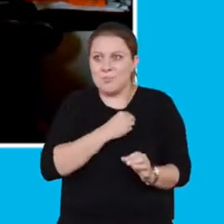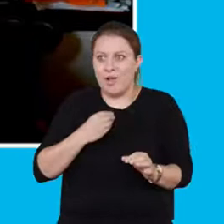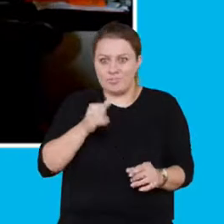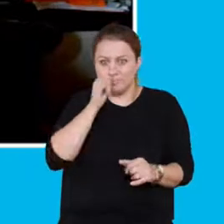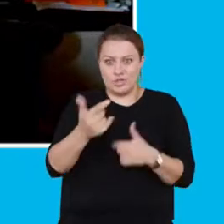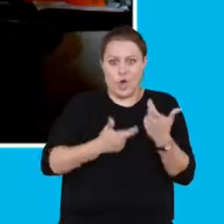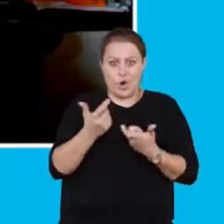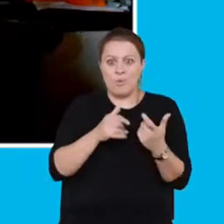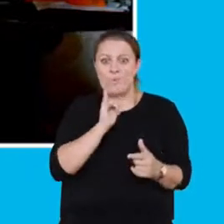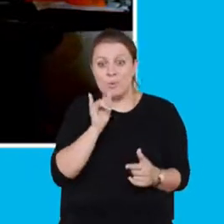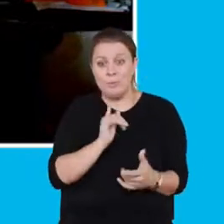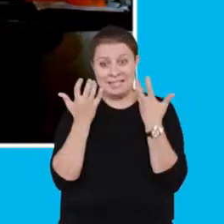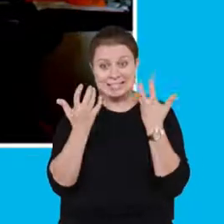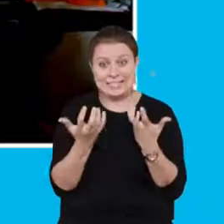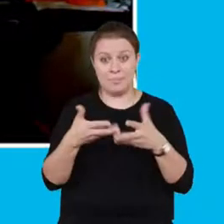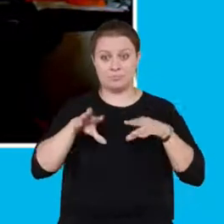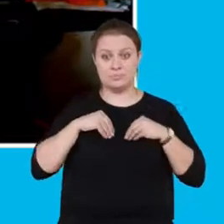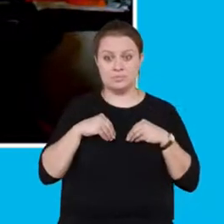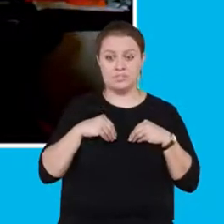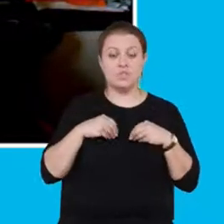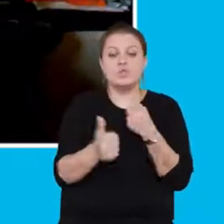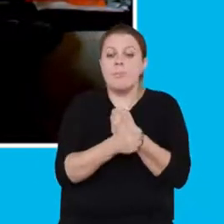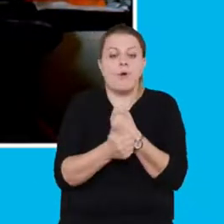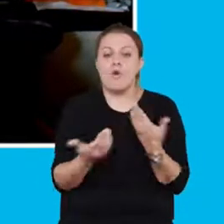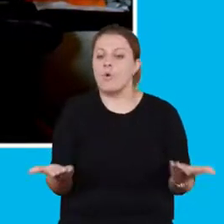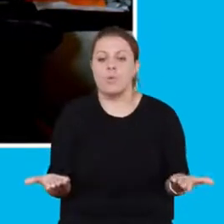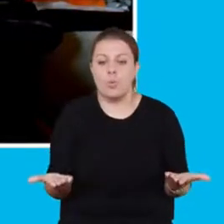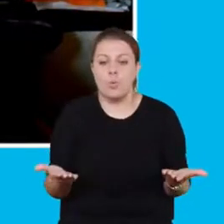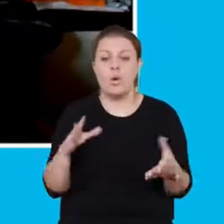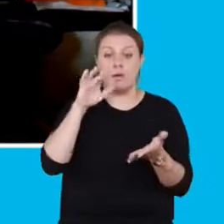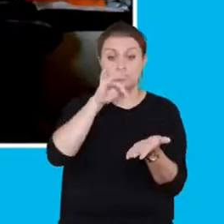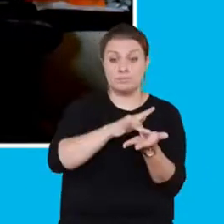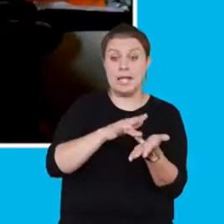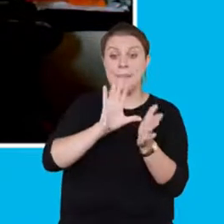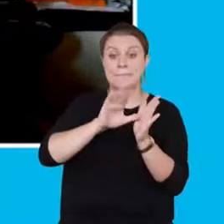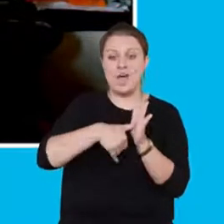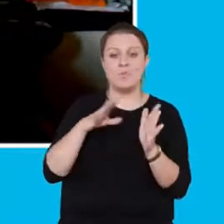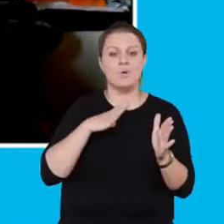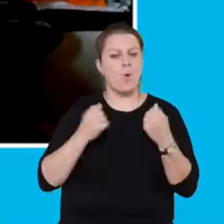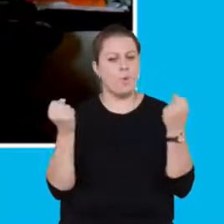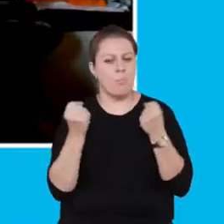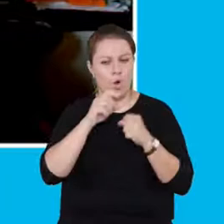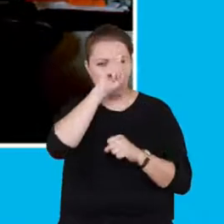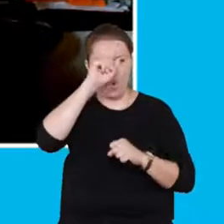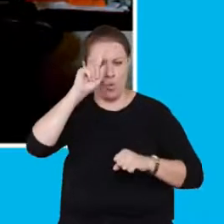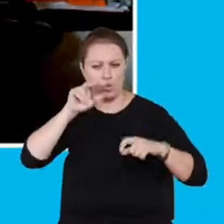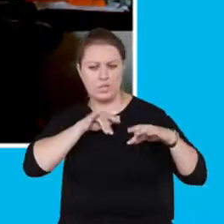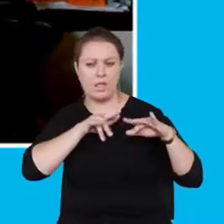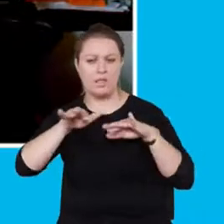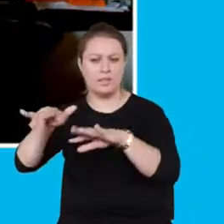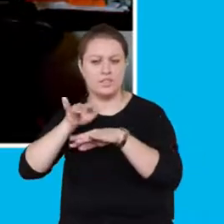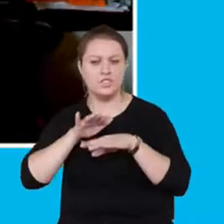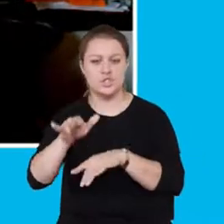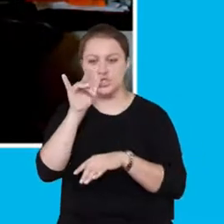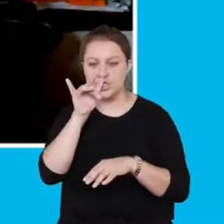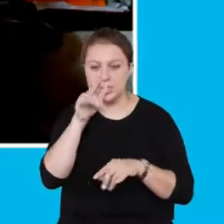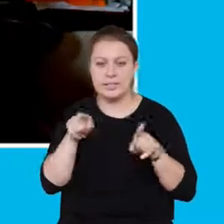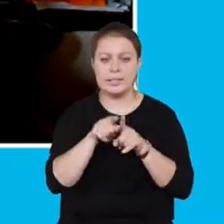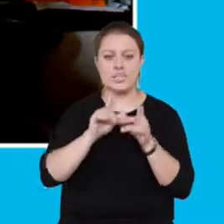osiągnąć. No bo w miastach byli Żydzi, bo państwo nie dysponowało takimi możliwościami i takim kapitałem.